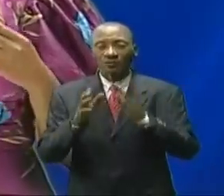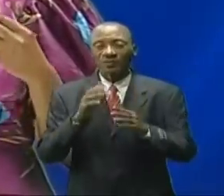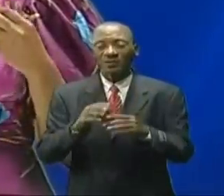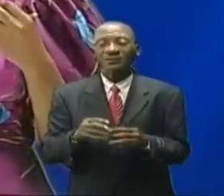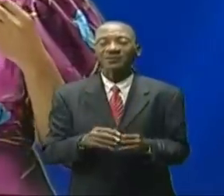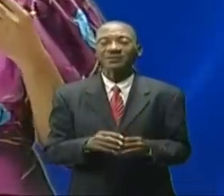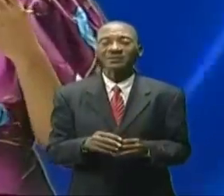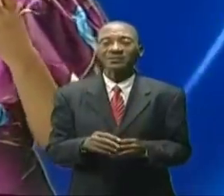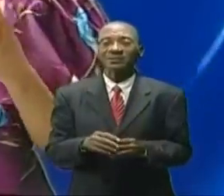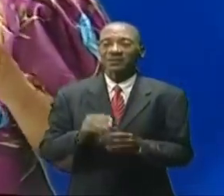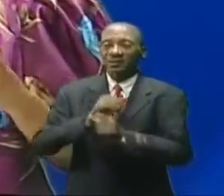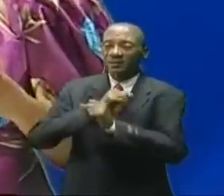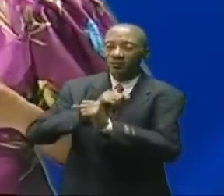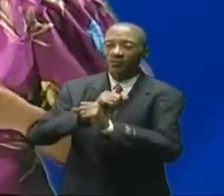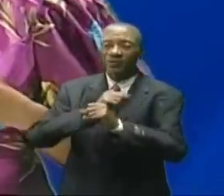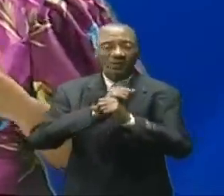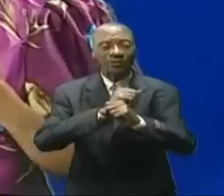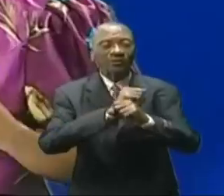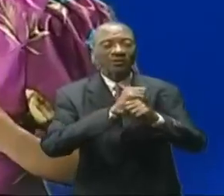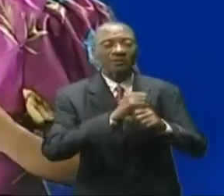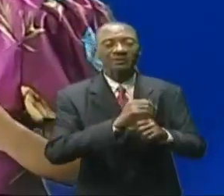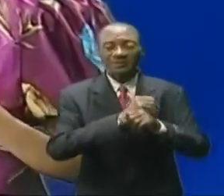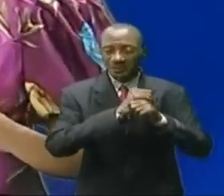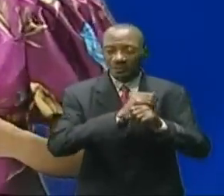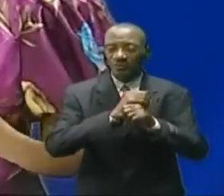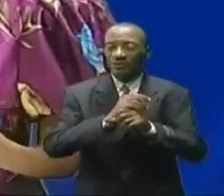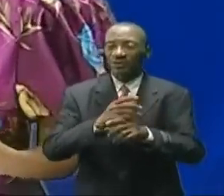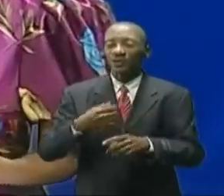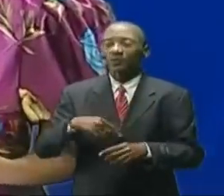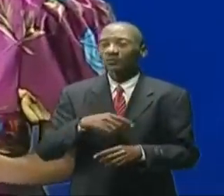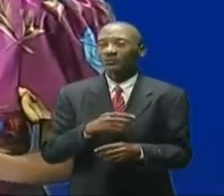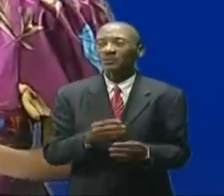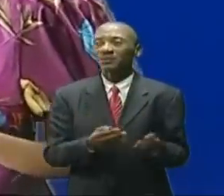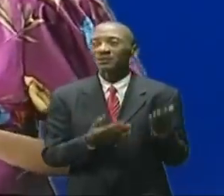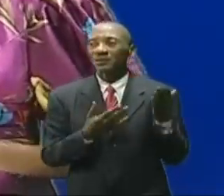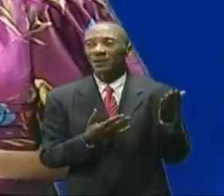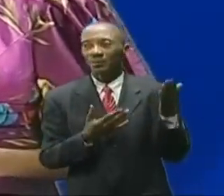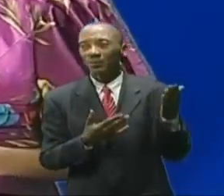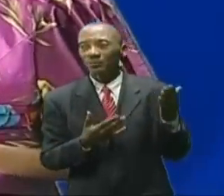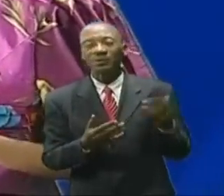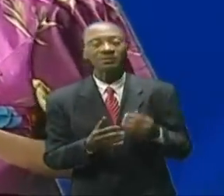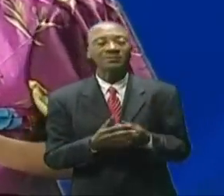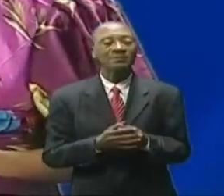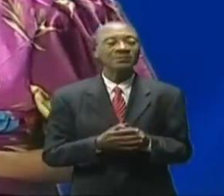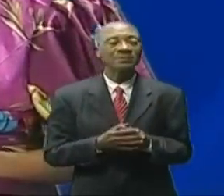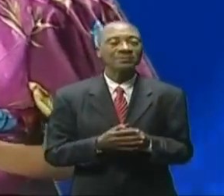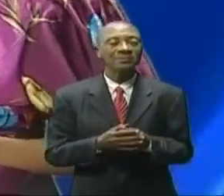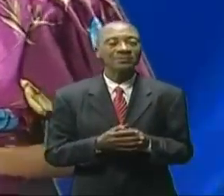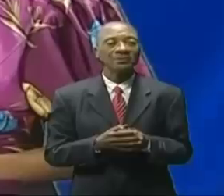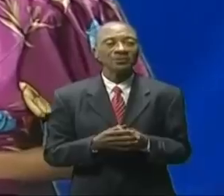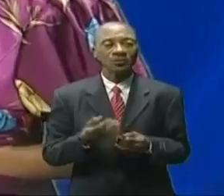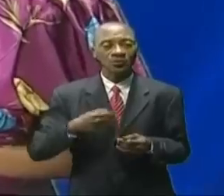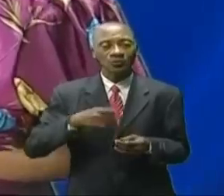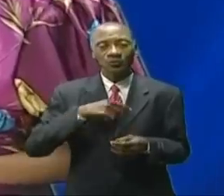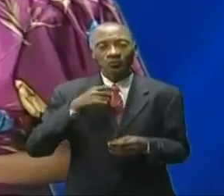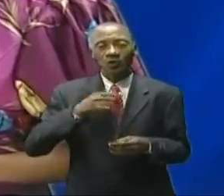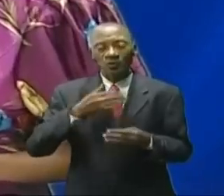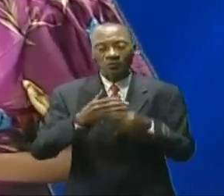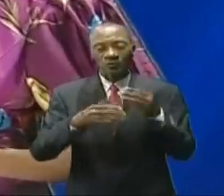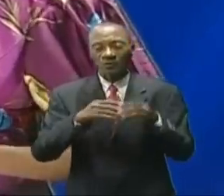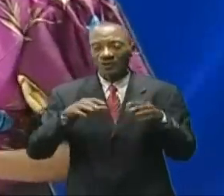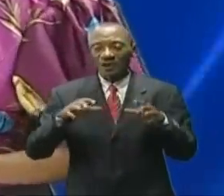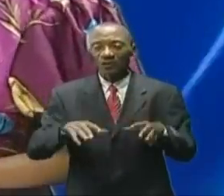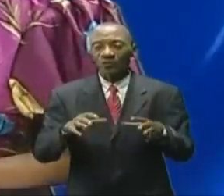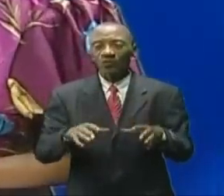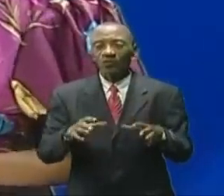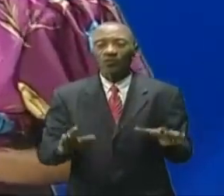qui est dans lequel chacun pourra manger son pain. Un Congo dans lequel chacun pourra se retrouver, où